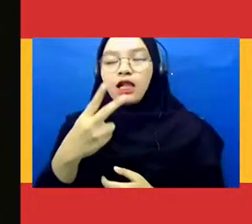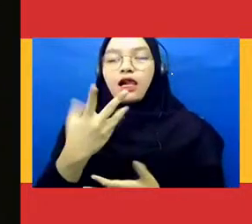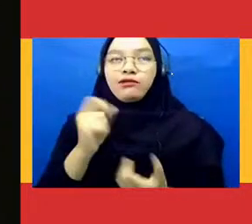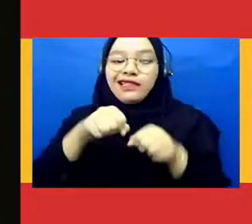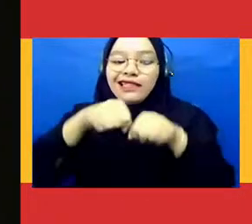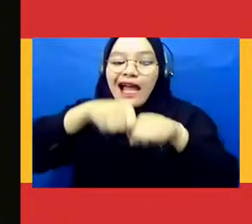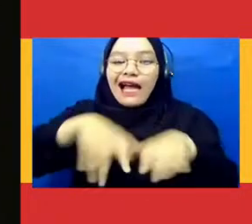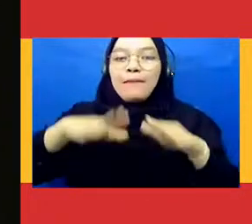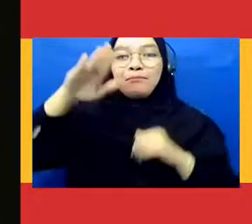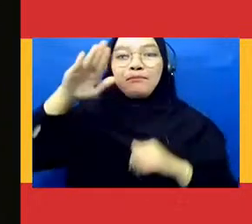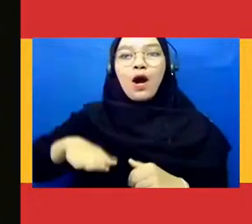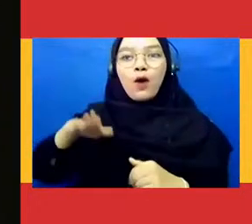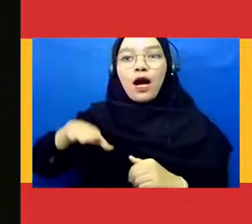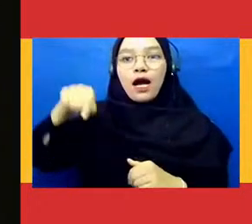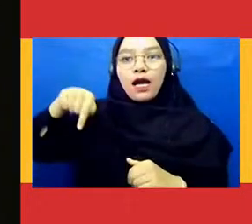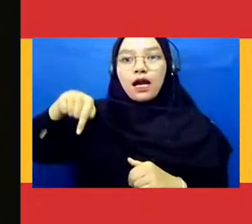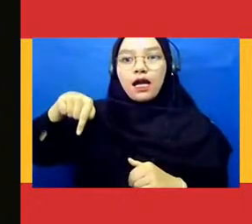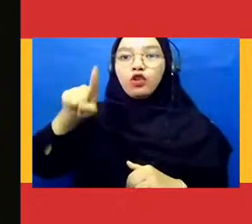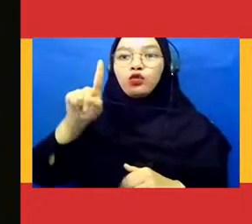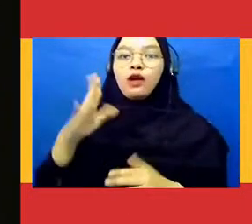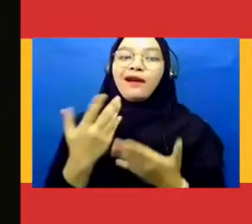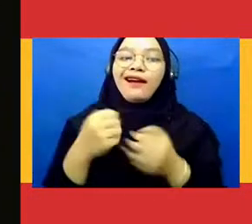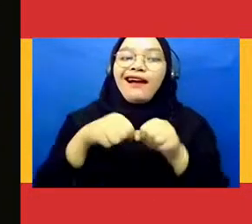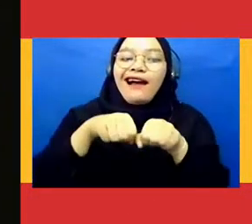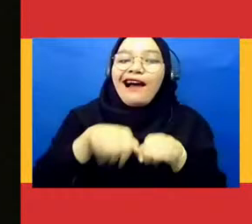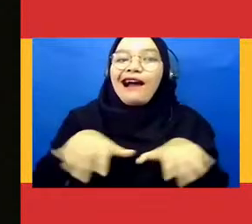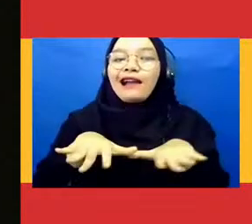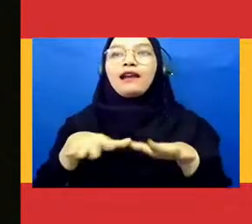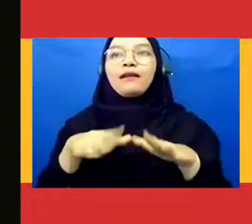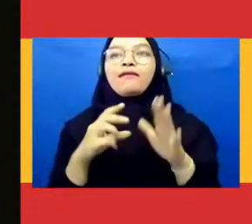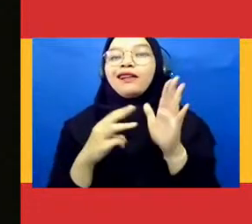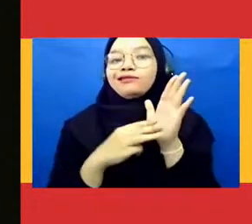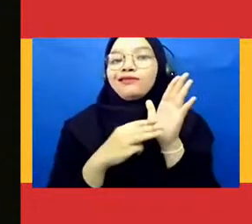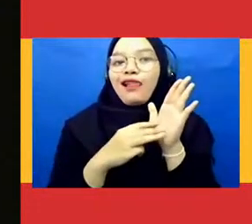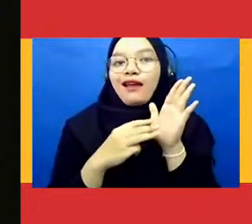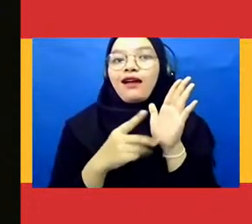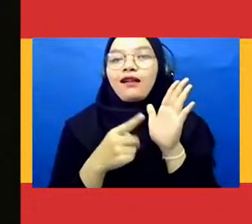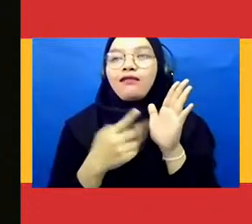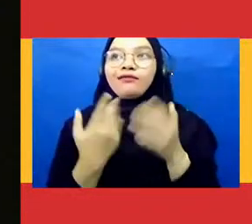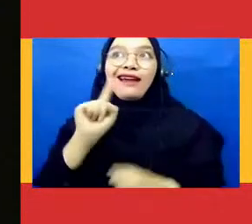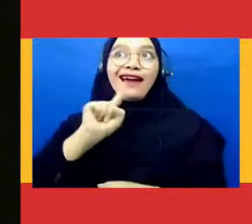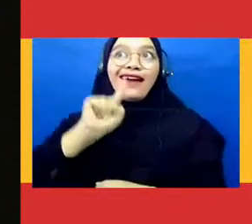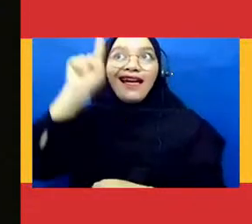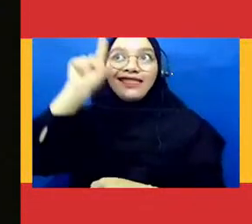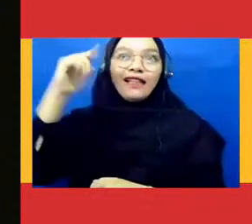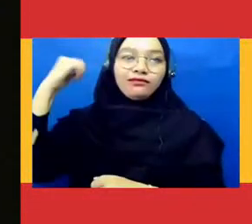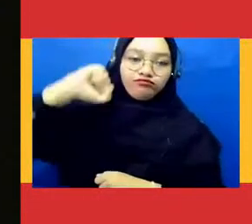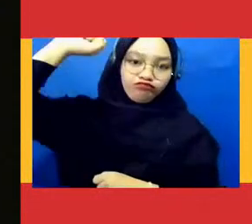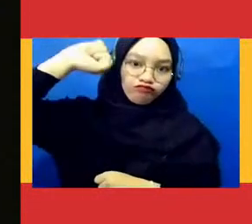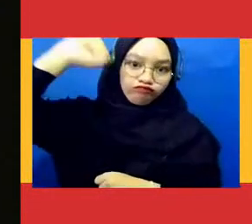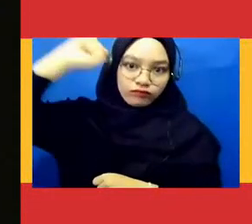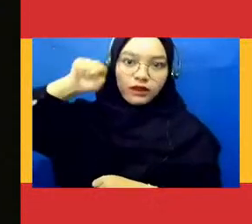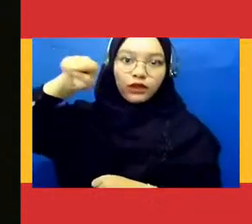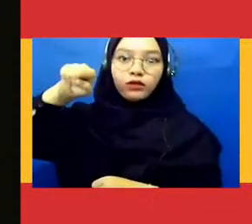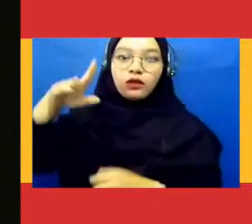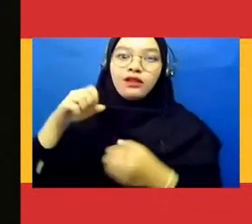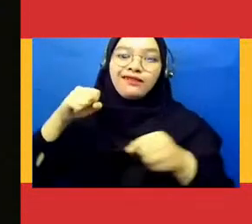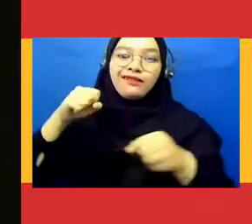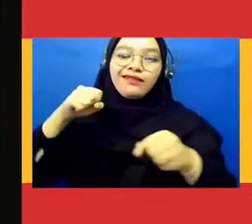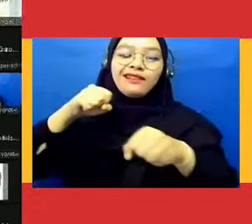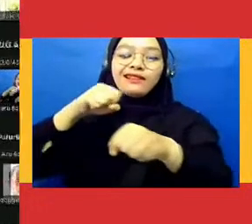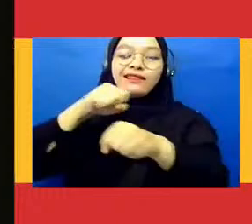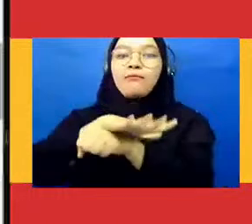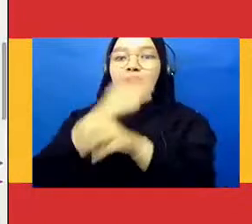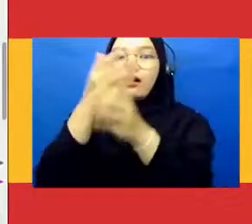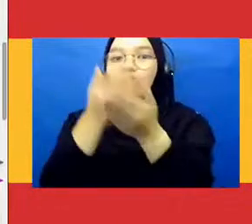adalah akar permasalahan. Dan yang di atas adalah dampak dari kondisi tersebut. Nah, mari kita coba Bapak